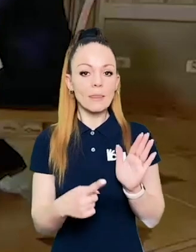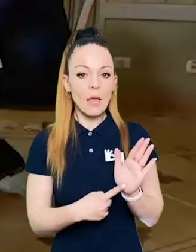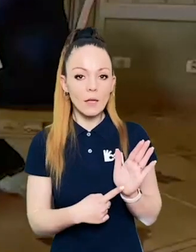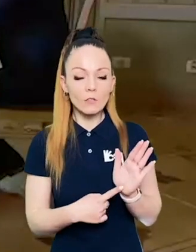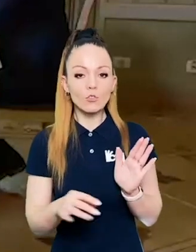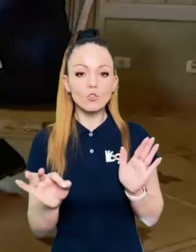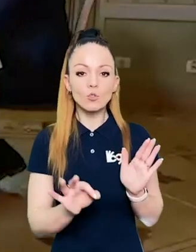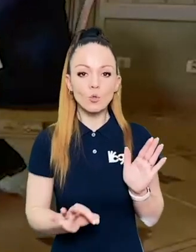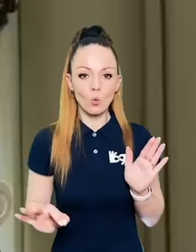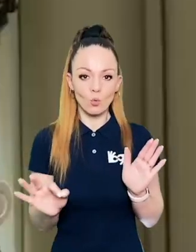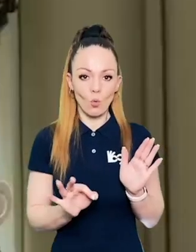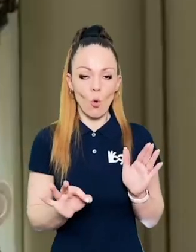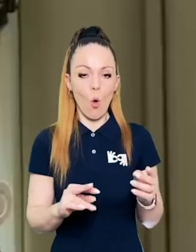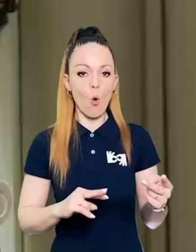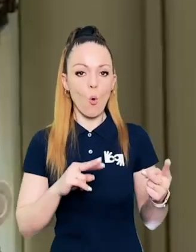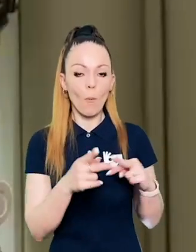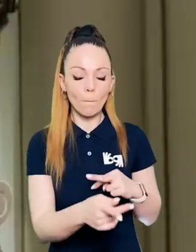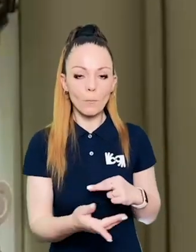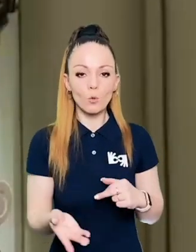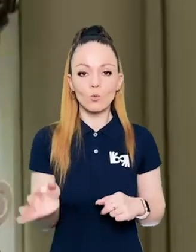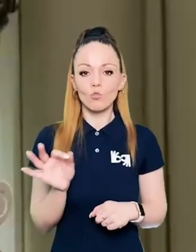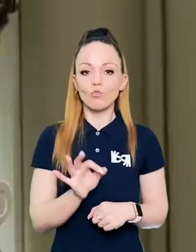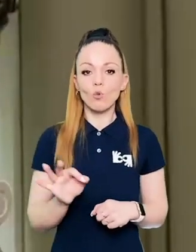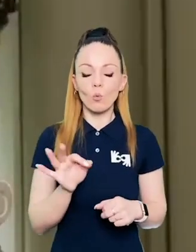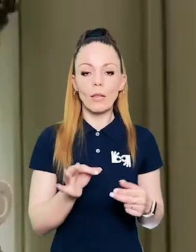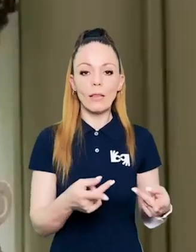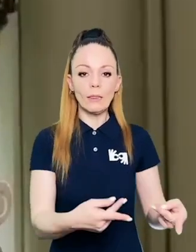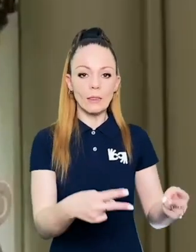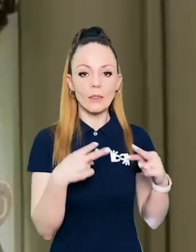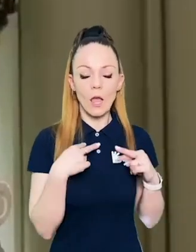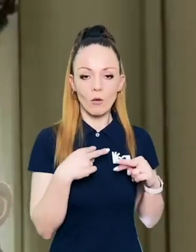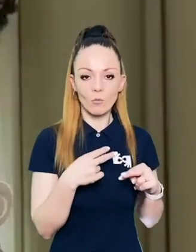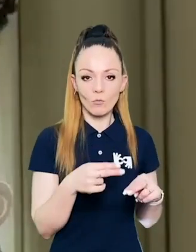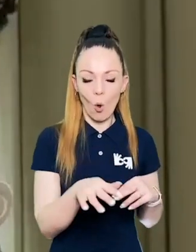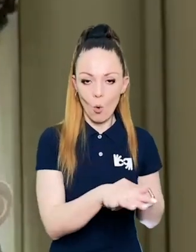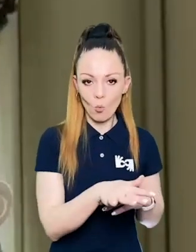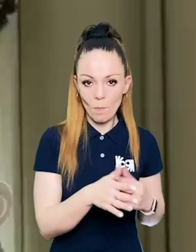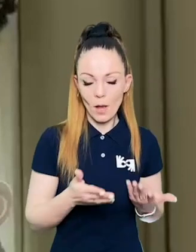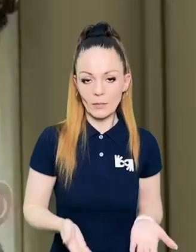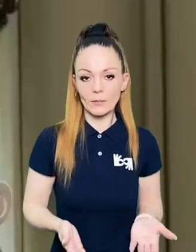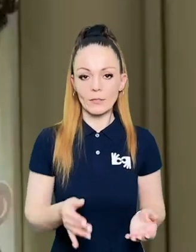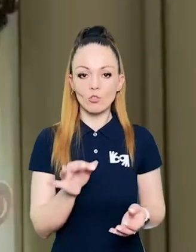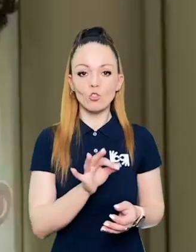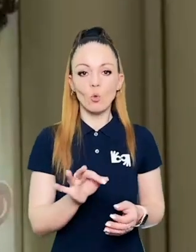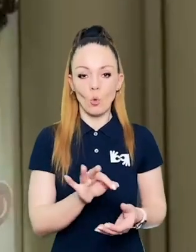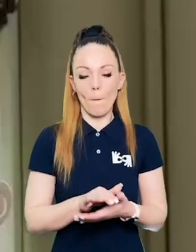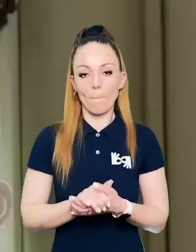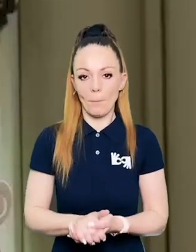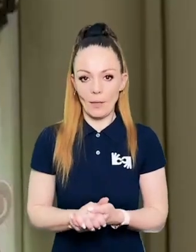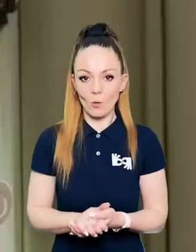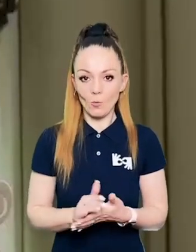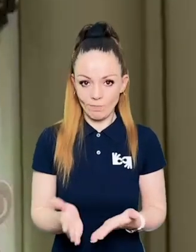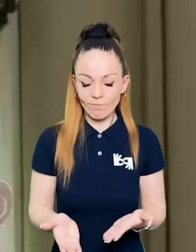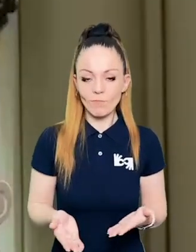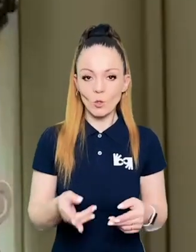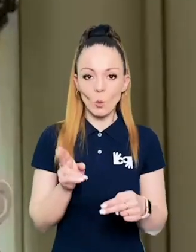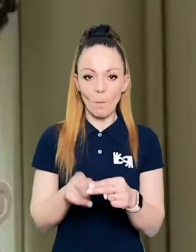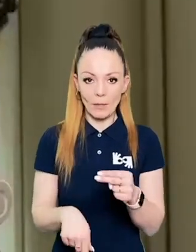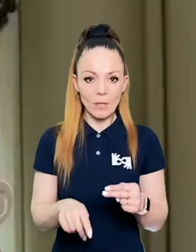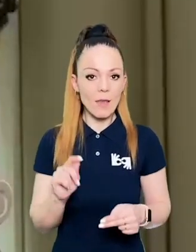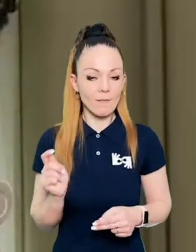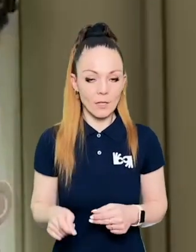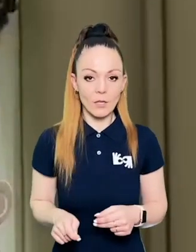вирішувати питання щодо обміну, щодо деокупації і щодо миру.